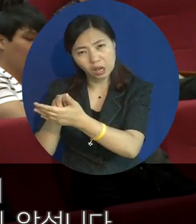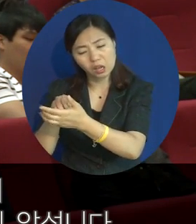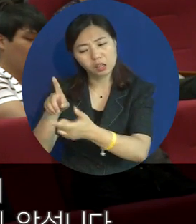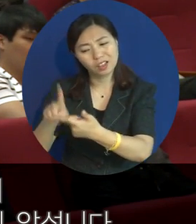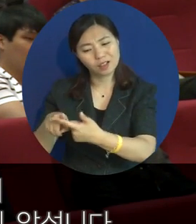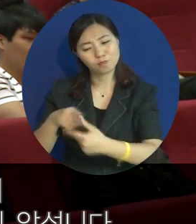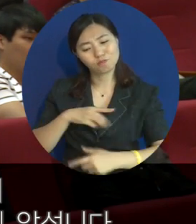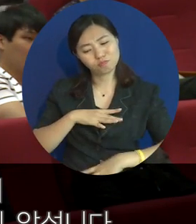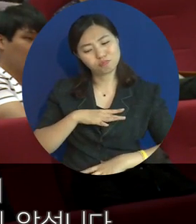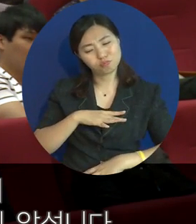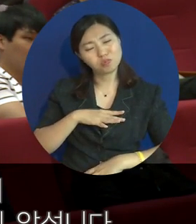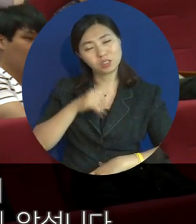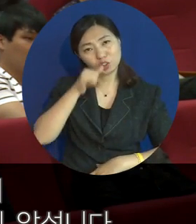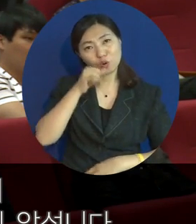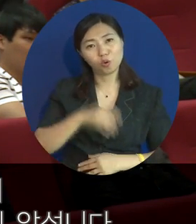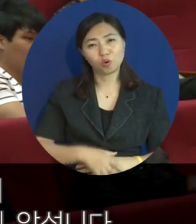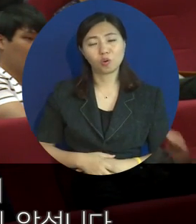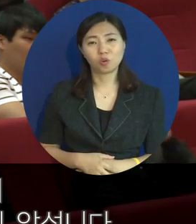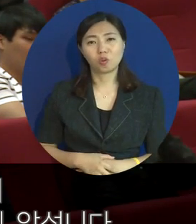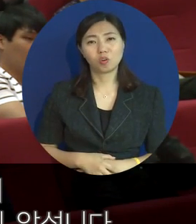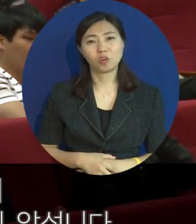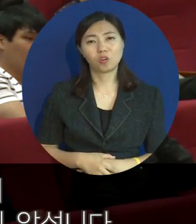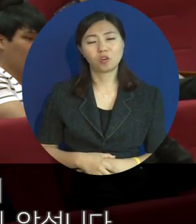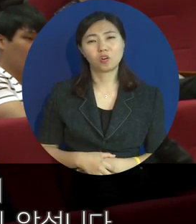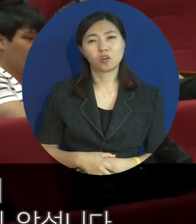가려고 하니까 두려움이 앞서는 겁니다.